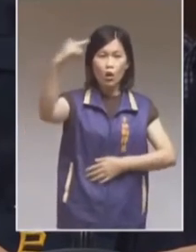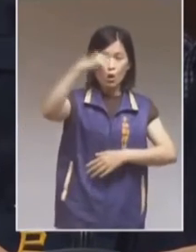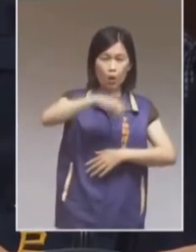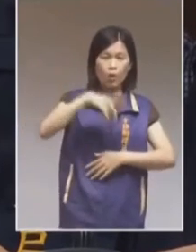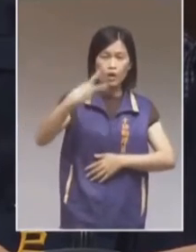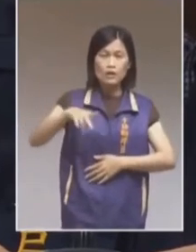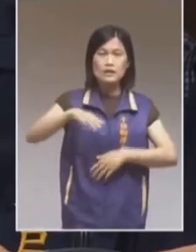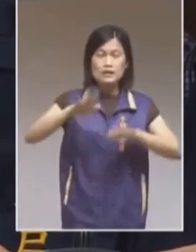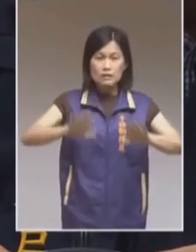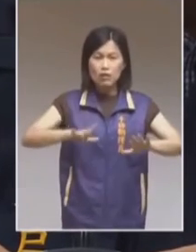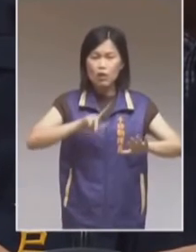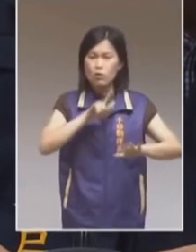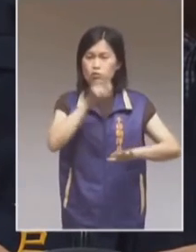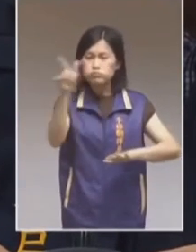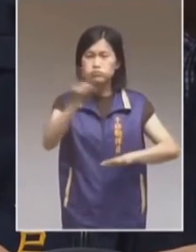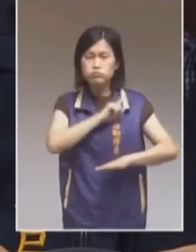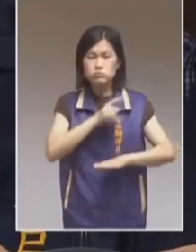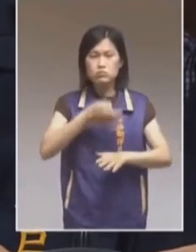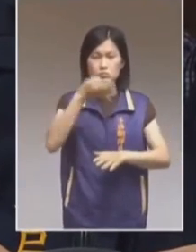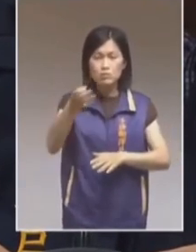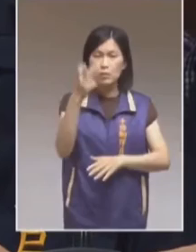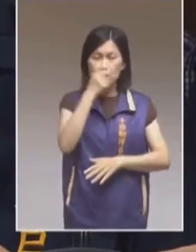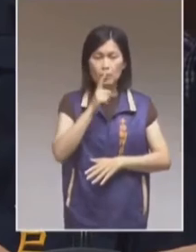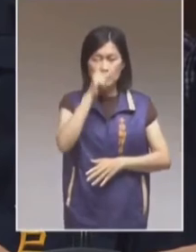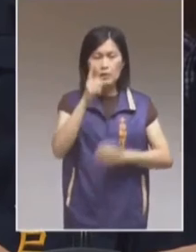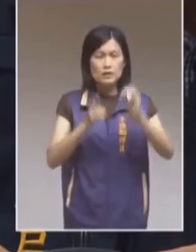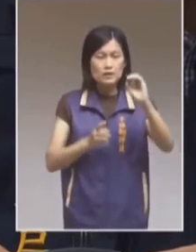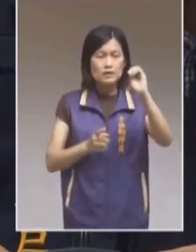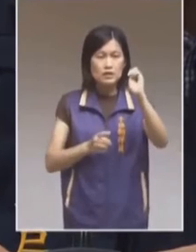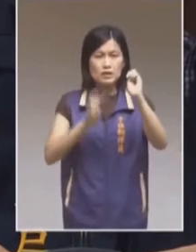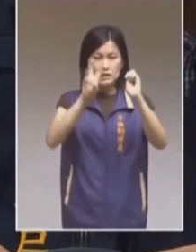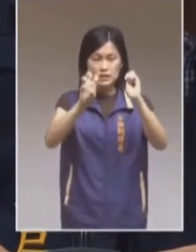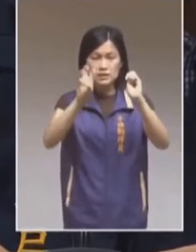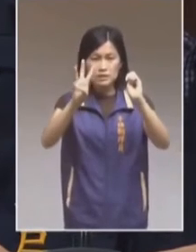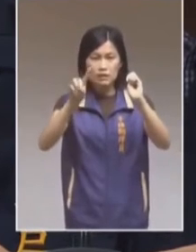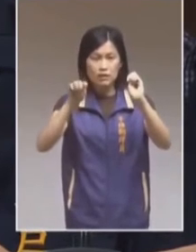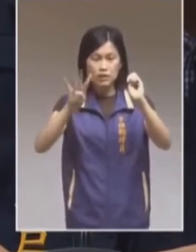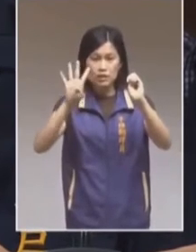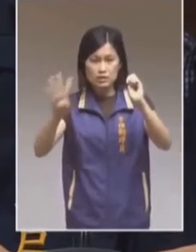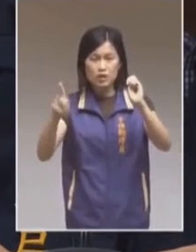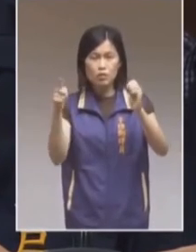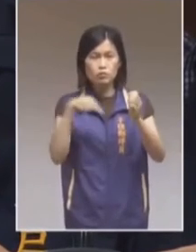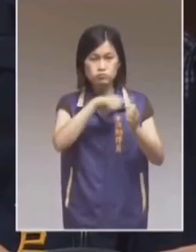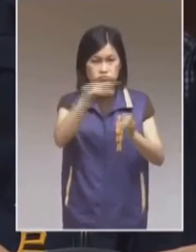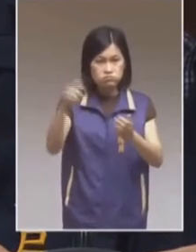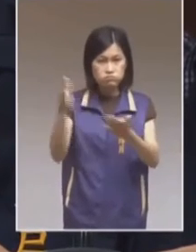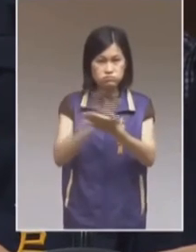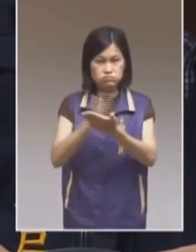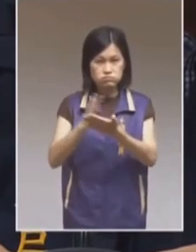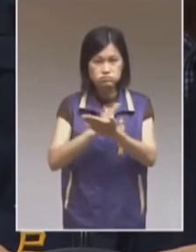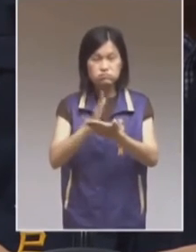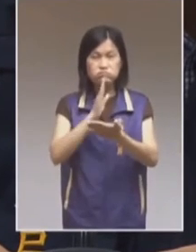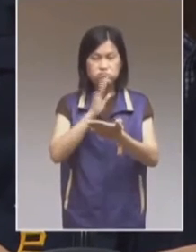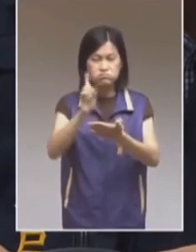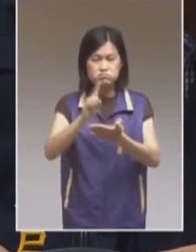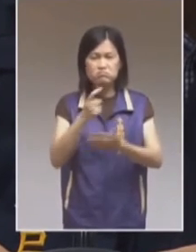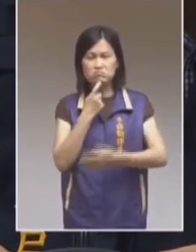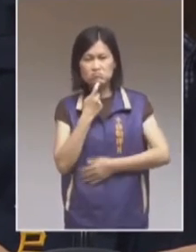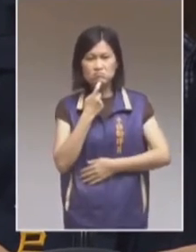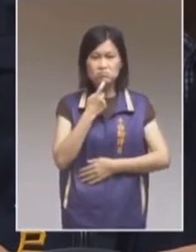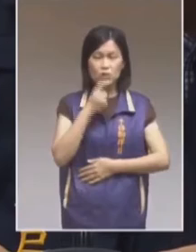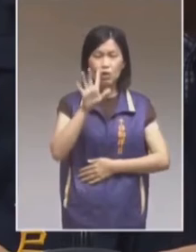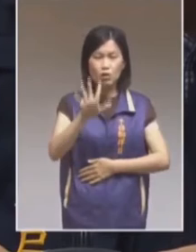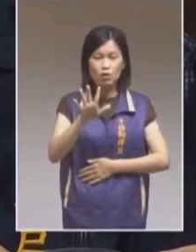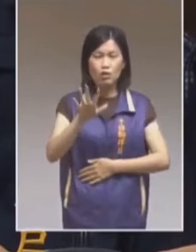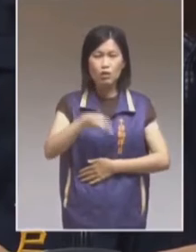在出境，那自费采检呈现阳性，Ct 值33.4，那在研判上面是有些疑义，因此